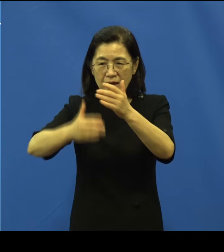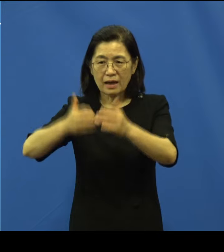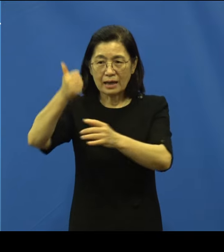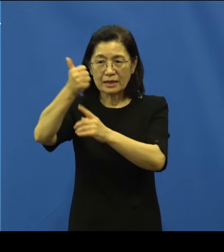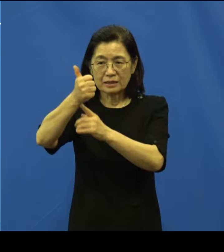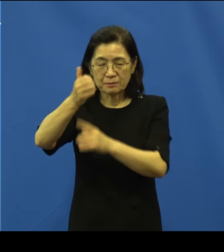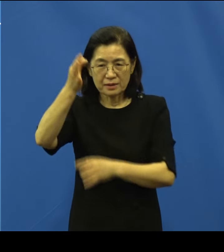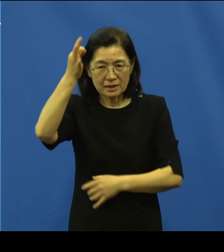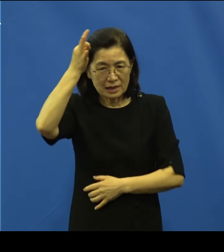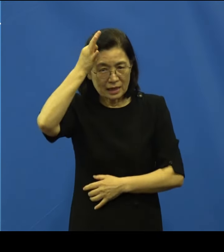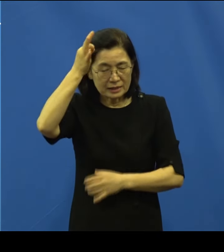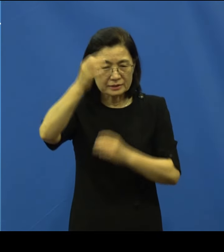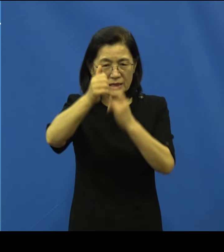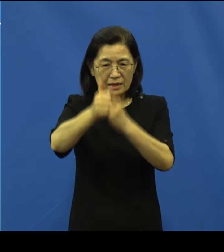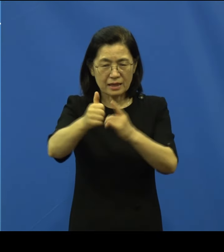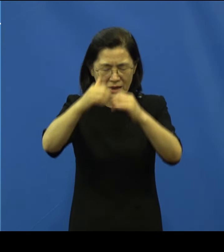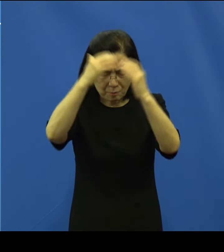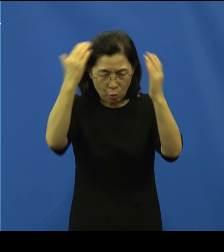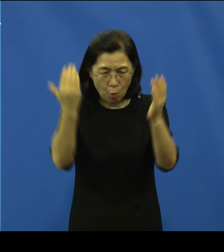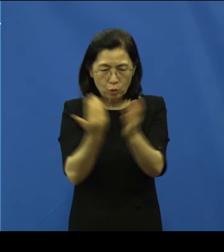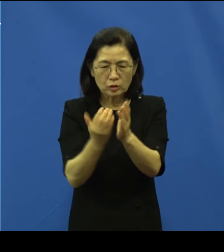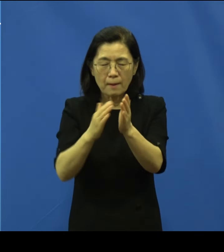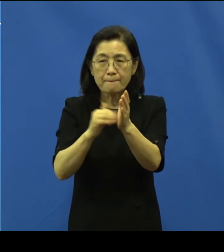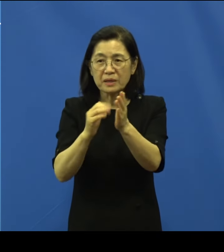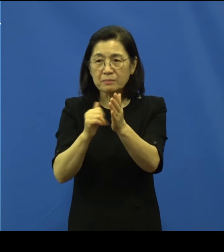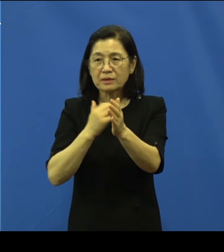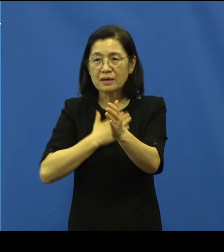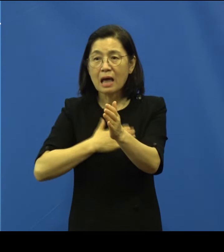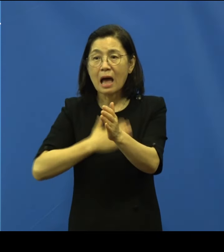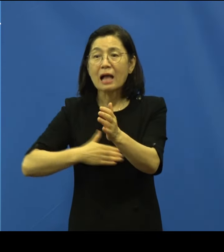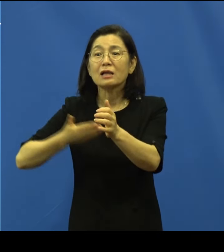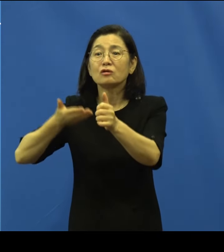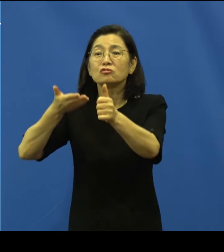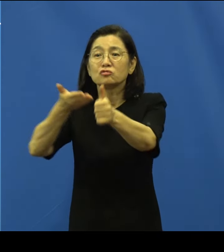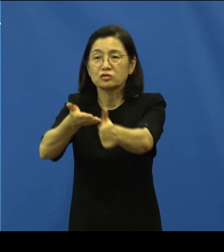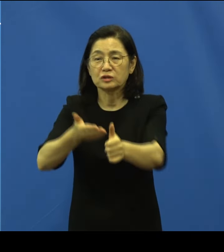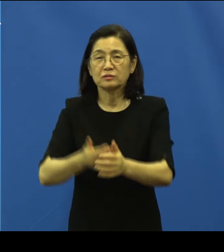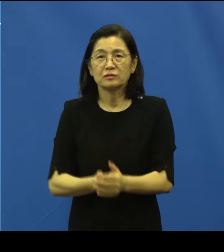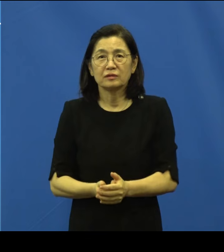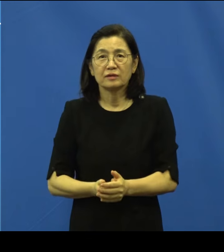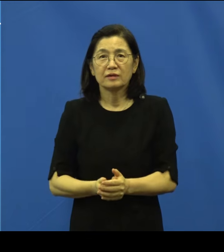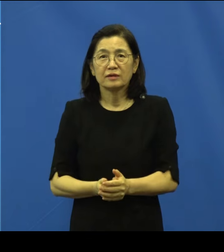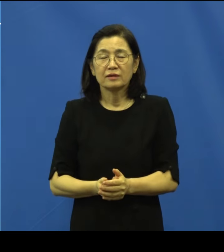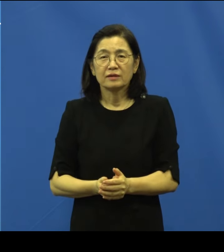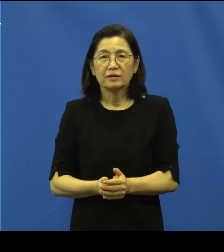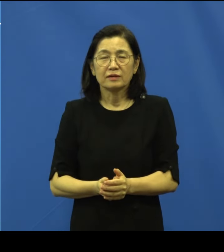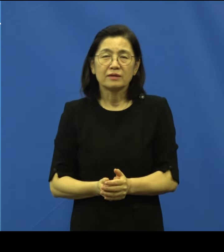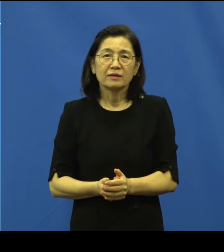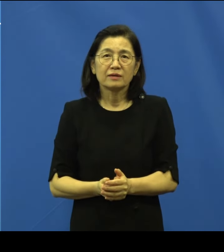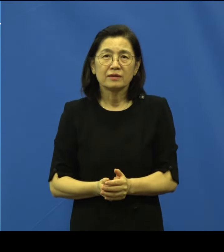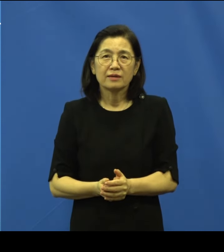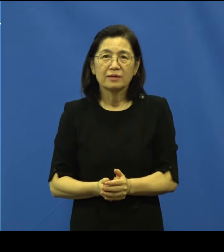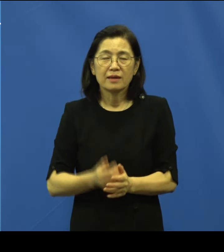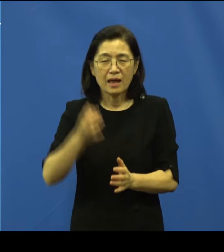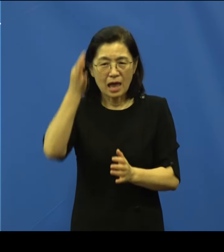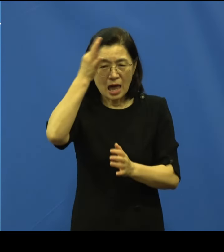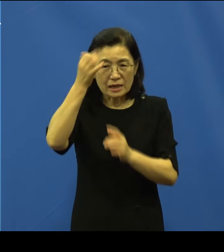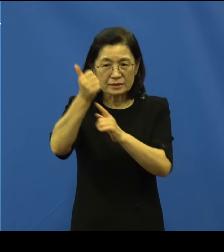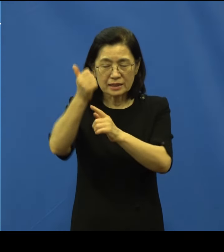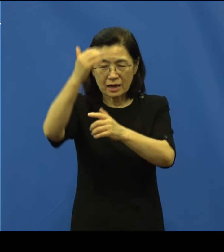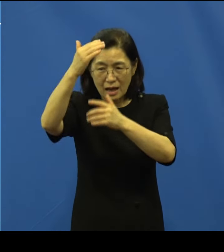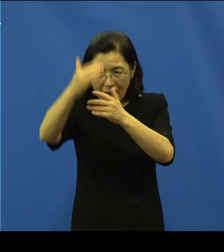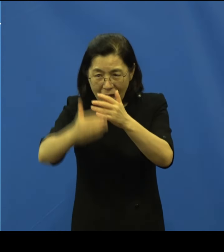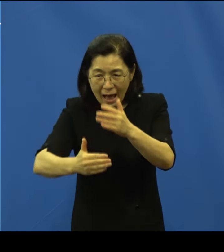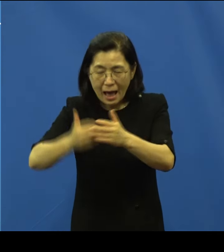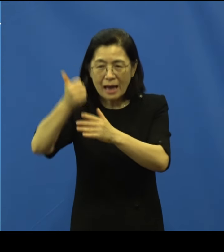걸 알려주시고 침실에 있는 말했던 것까지, 그러니까 엘리사가 하나님의 귀가 되고 입이 되는 거예요. 그래서 그